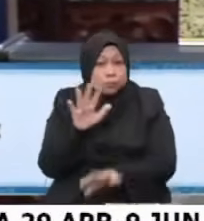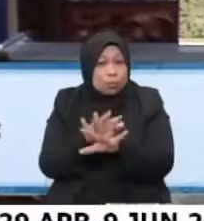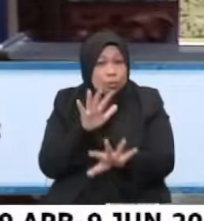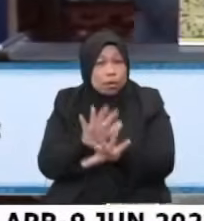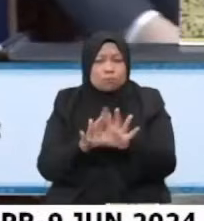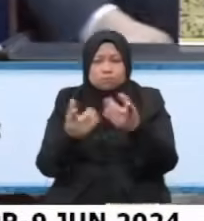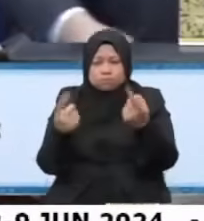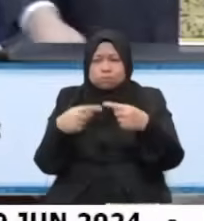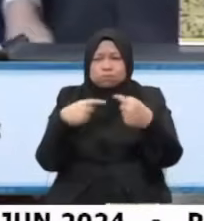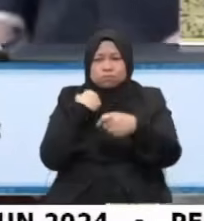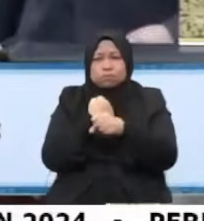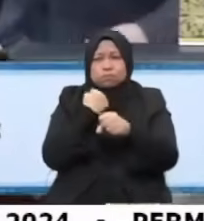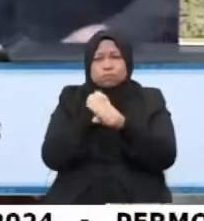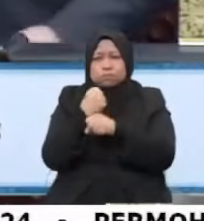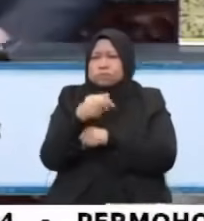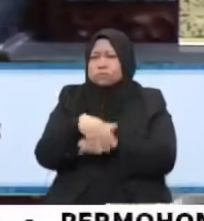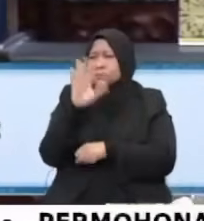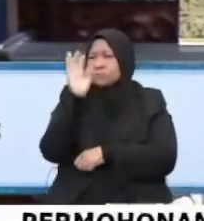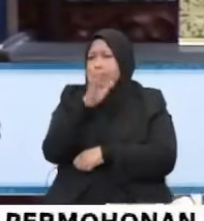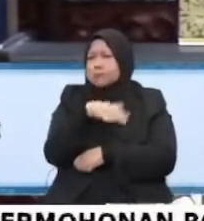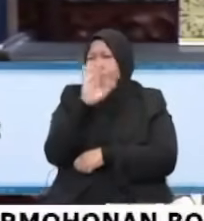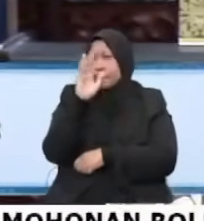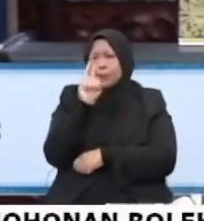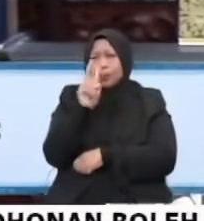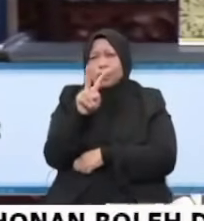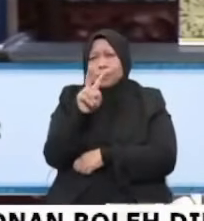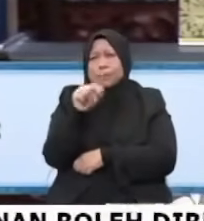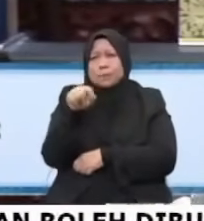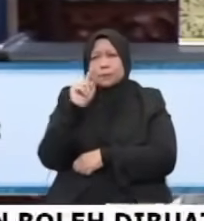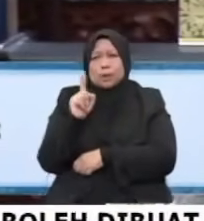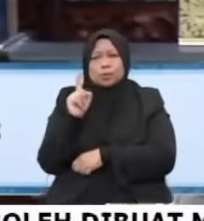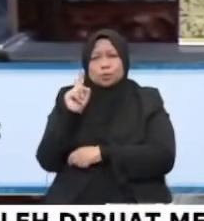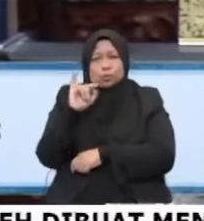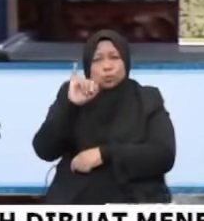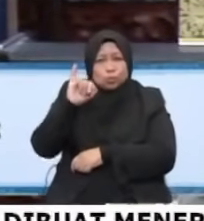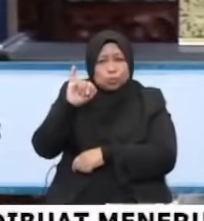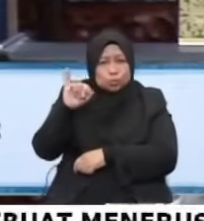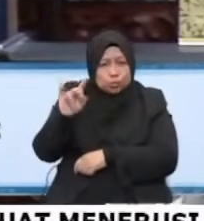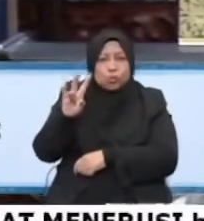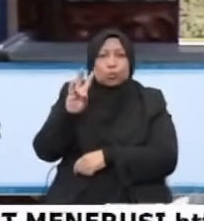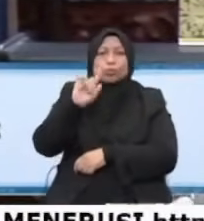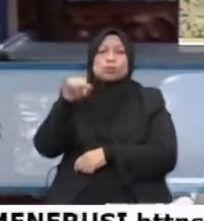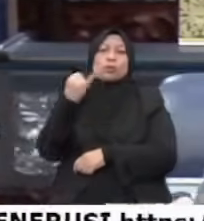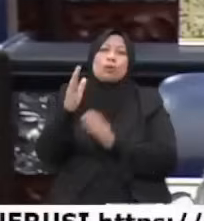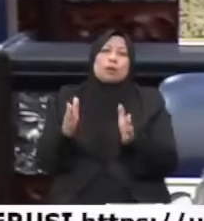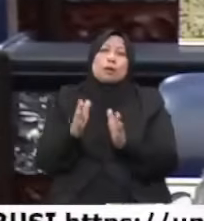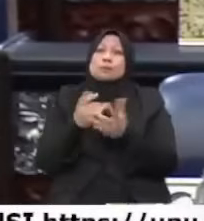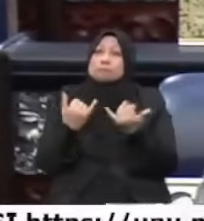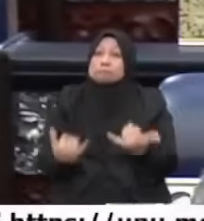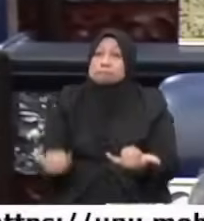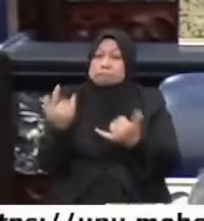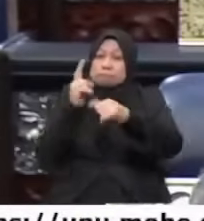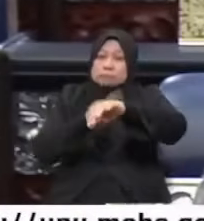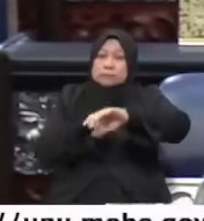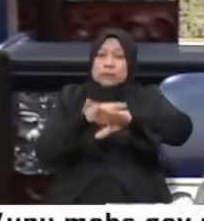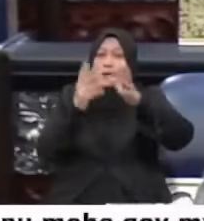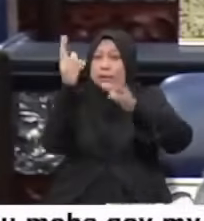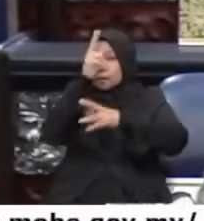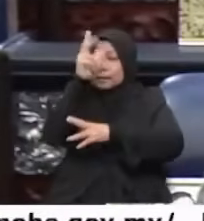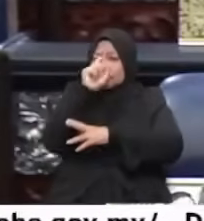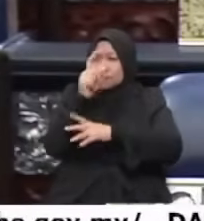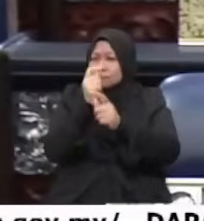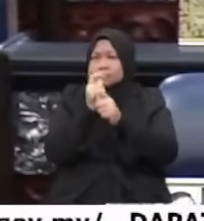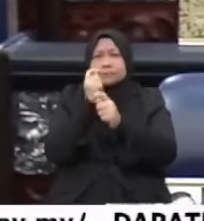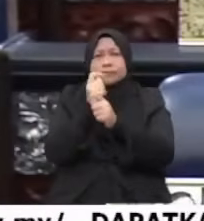2.171,798 orang jadi lebih kurang 2.17 juta orang buat masa ini kerajaan masih